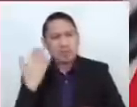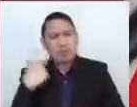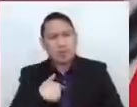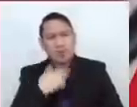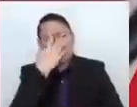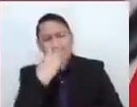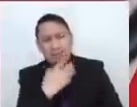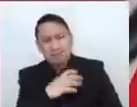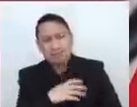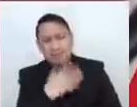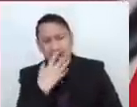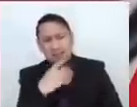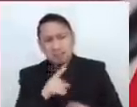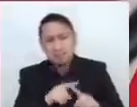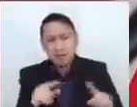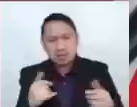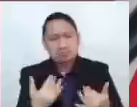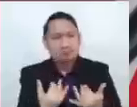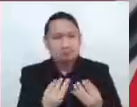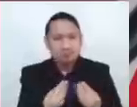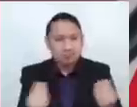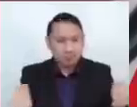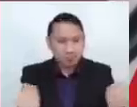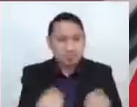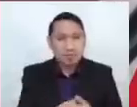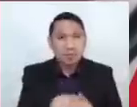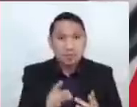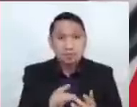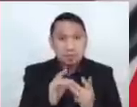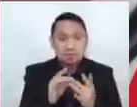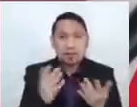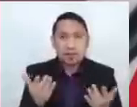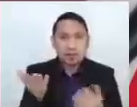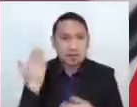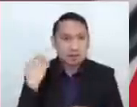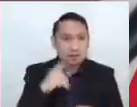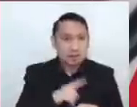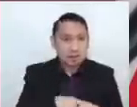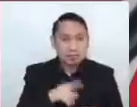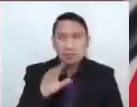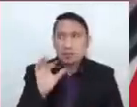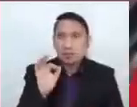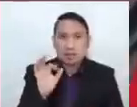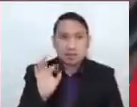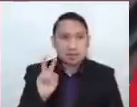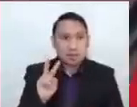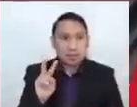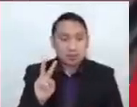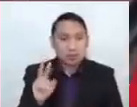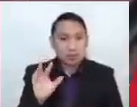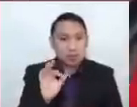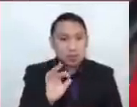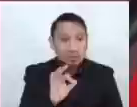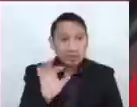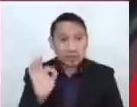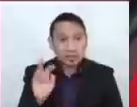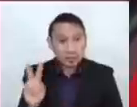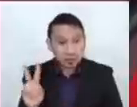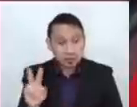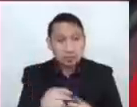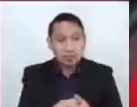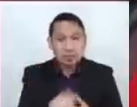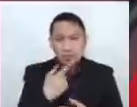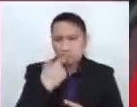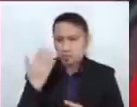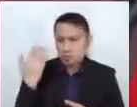And then especially during the campaign of 1992, mm-hmm. Kasi ang style na noon, kami yung 24 na kandidato,